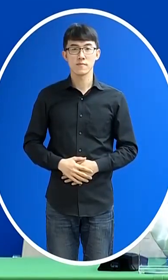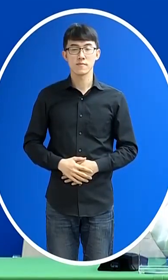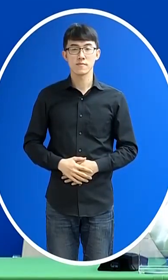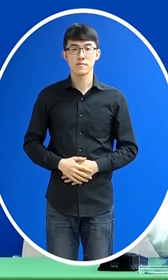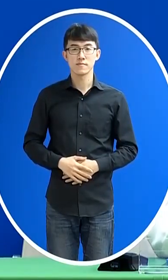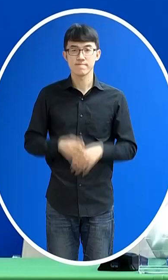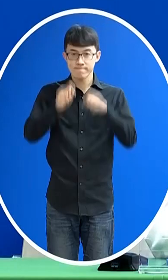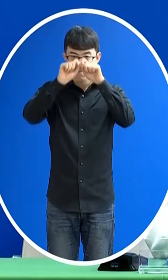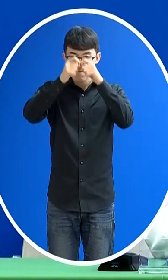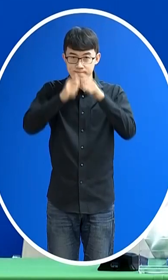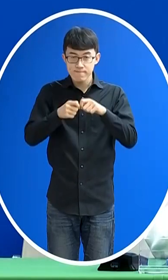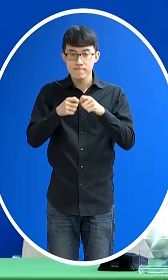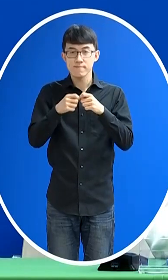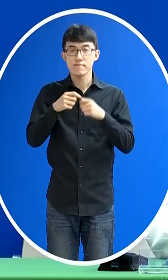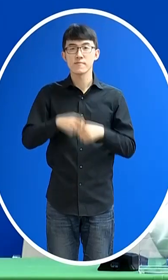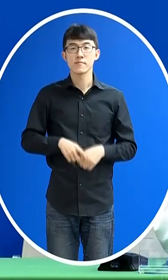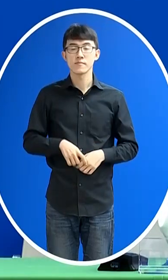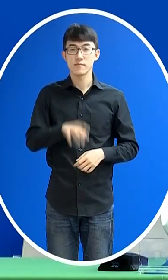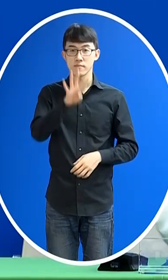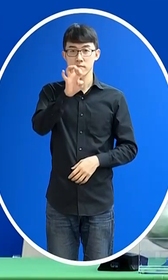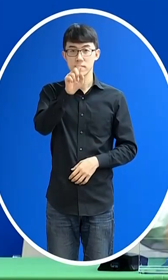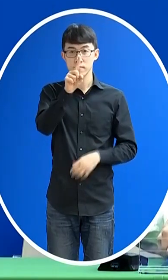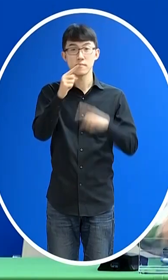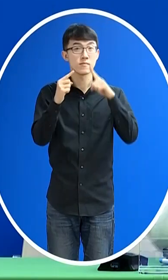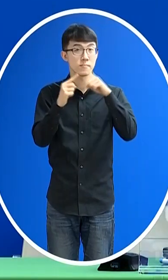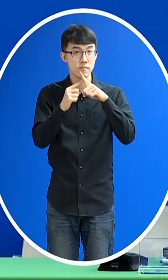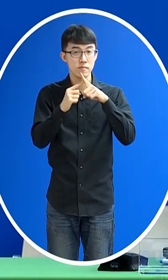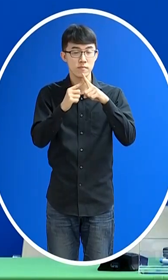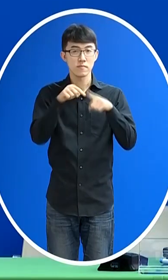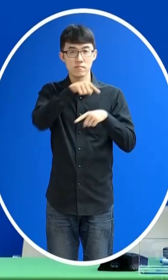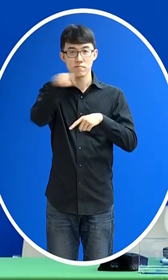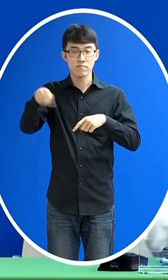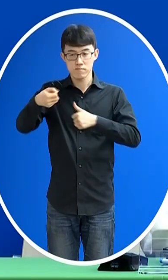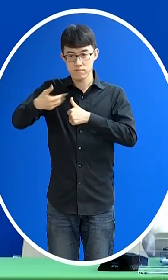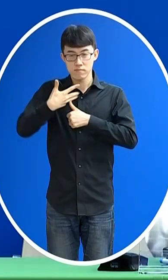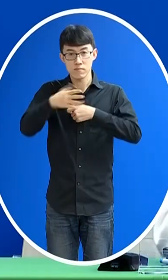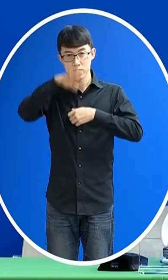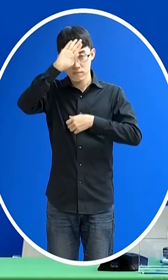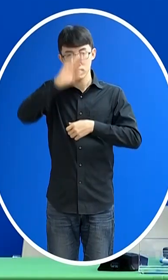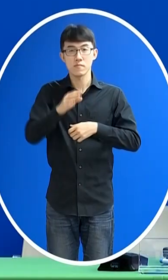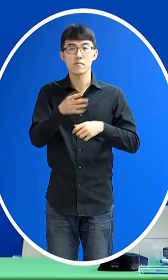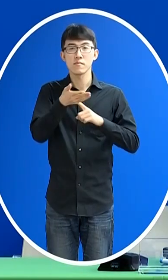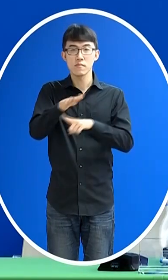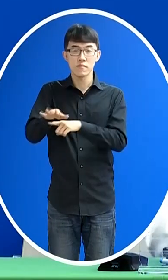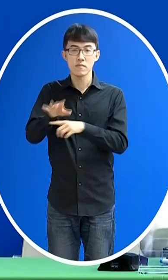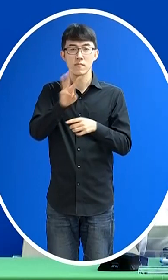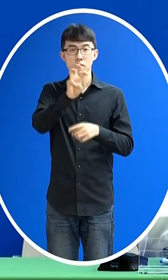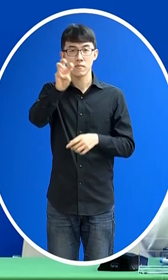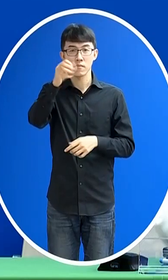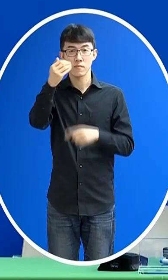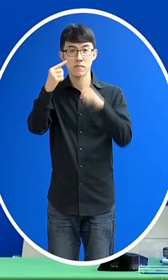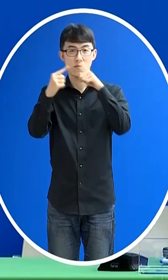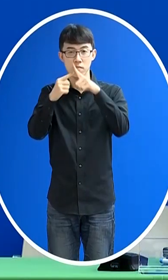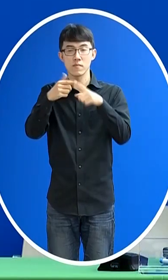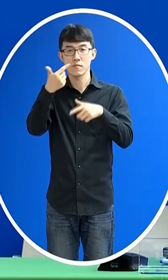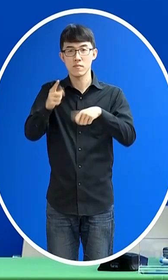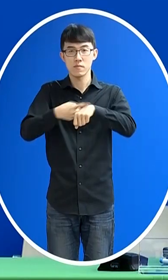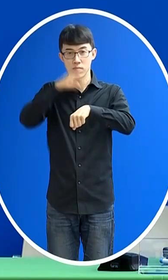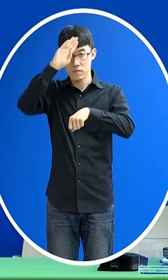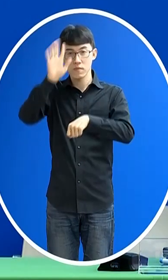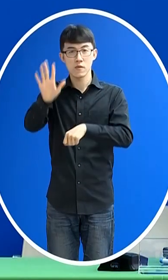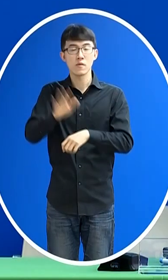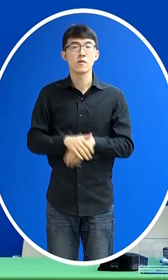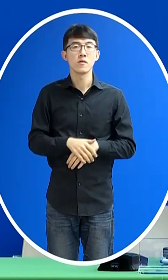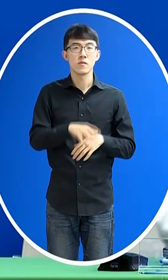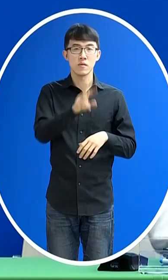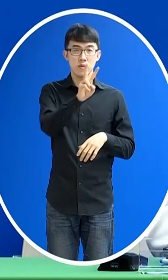进一步来分析的话，这41位的确诊死亡的个案里面，有39位是有慢性病史，另外